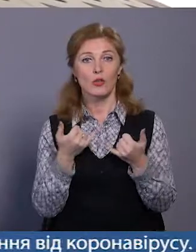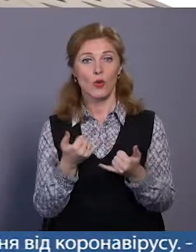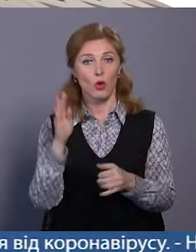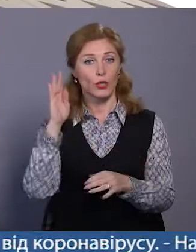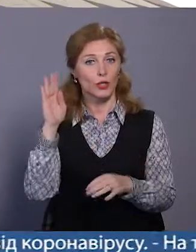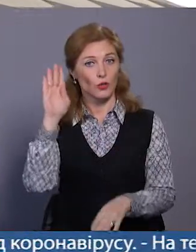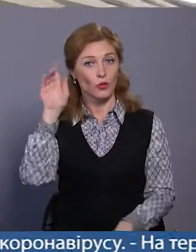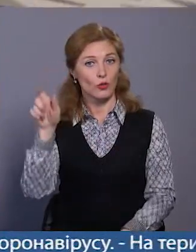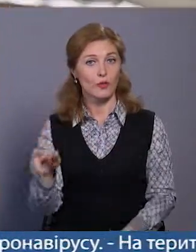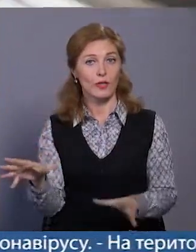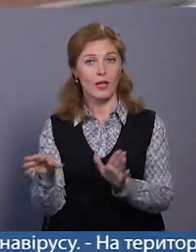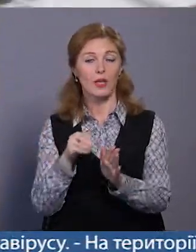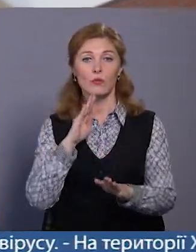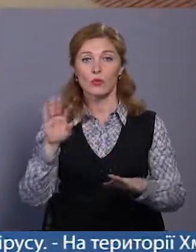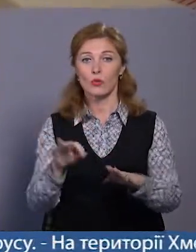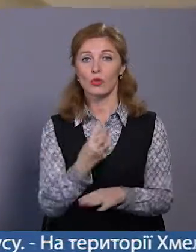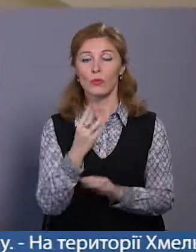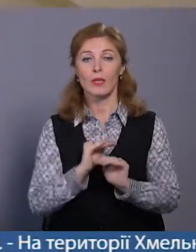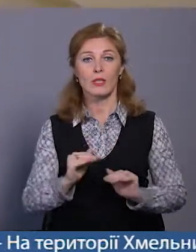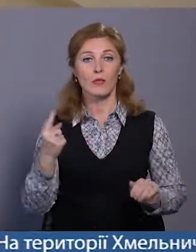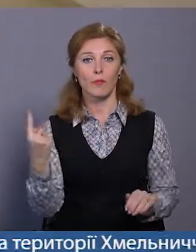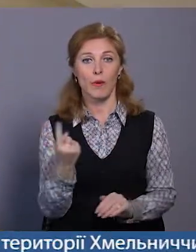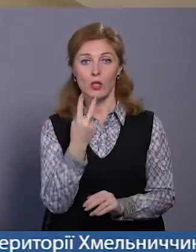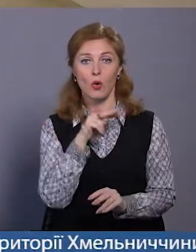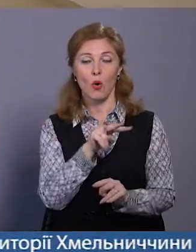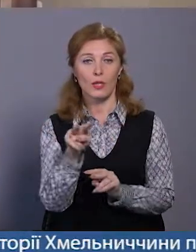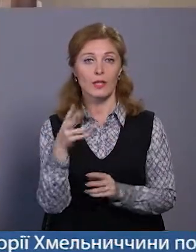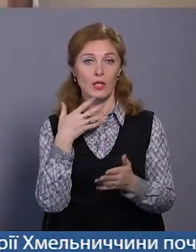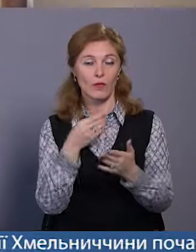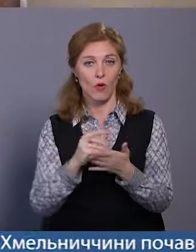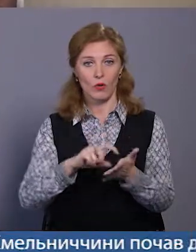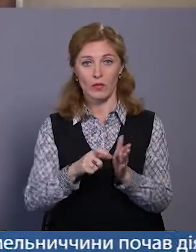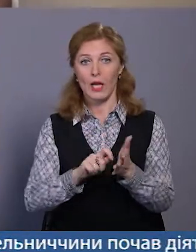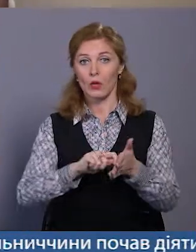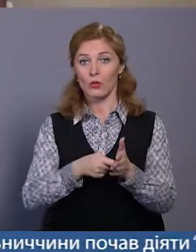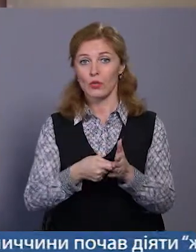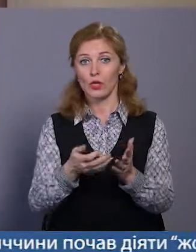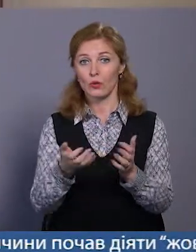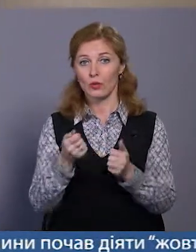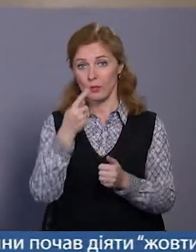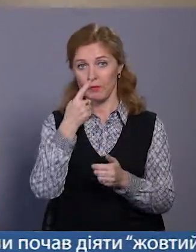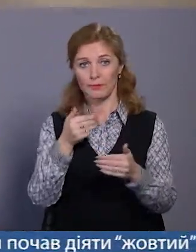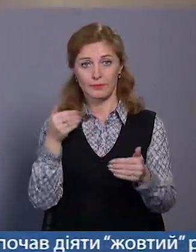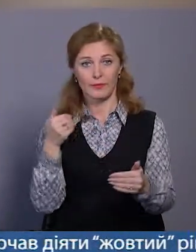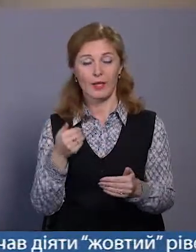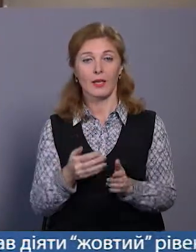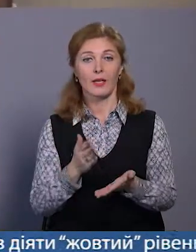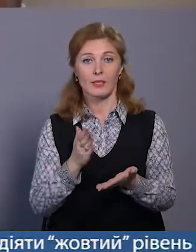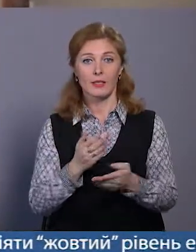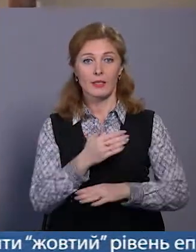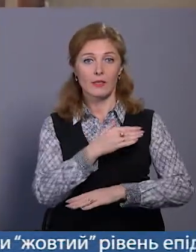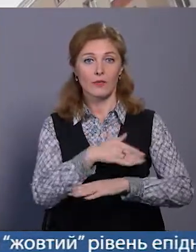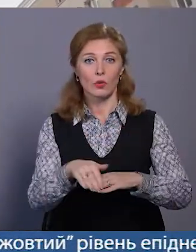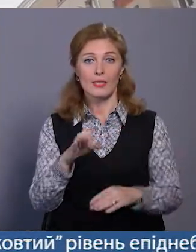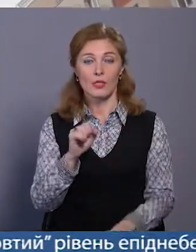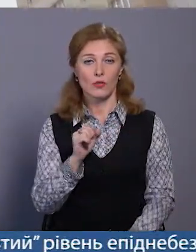чоловік разом з дружиною та 3 дітьми вперше оглядає власну квартиру, ключі від якої отримав напередодні. Розташоване житло на вулиці